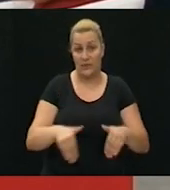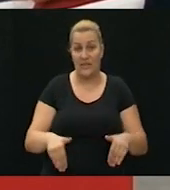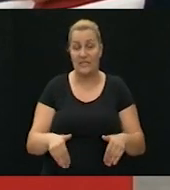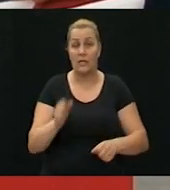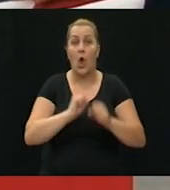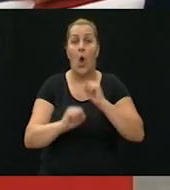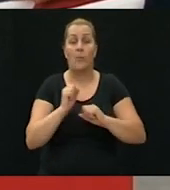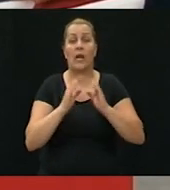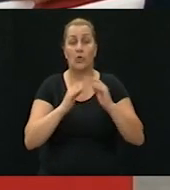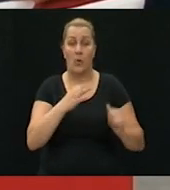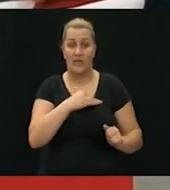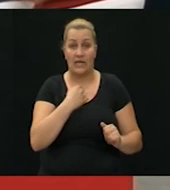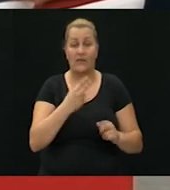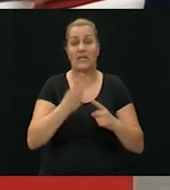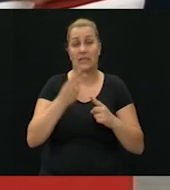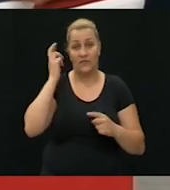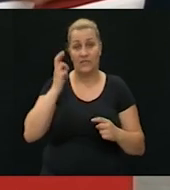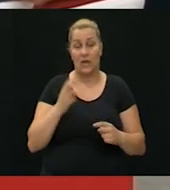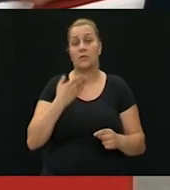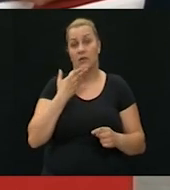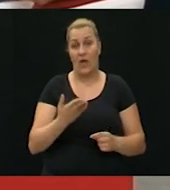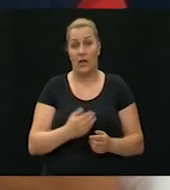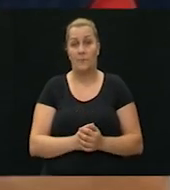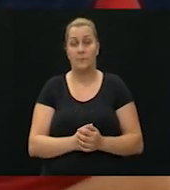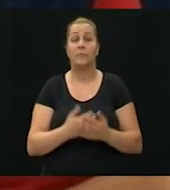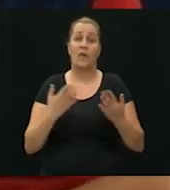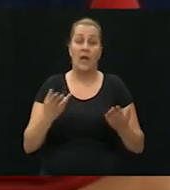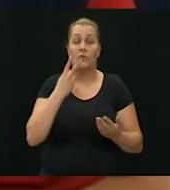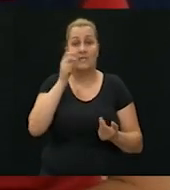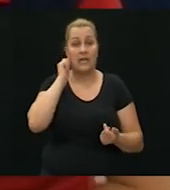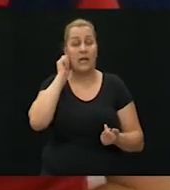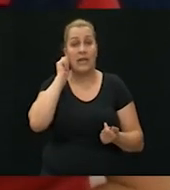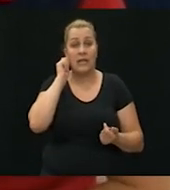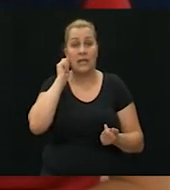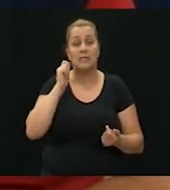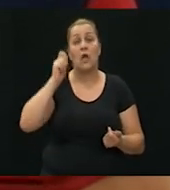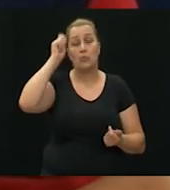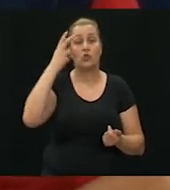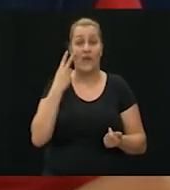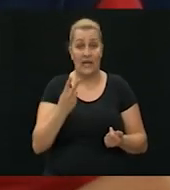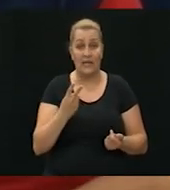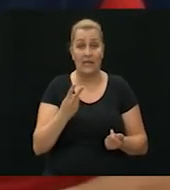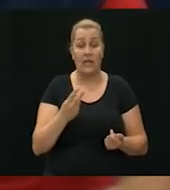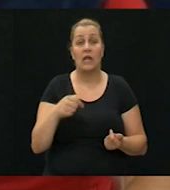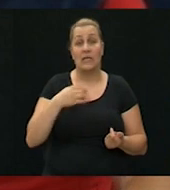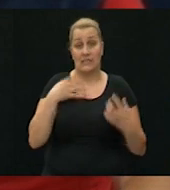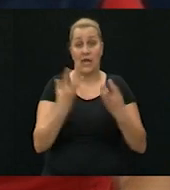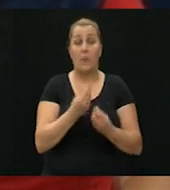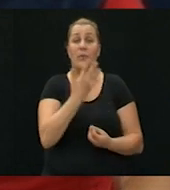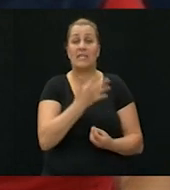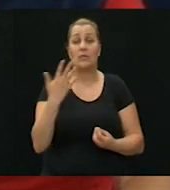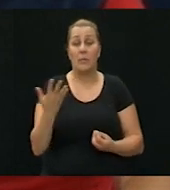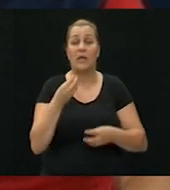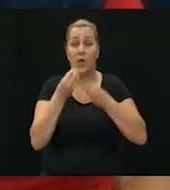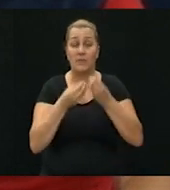crte obrane domovine Hrvatske televizije Jadar. Hvala vam. Hvala vam. Evo, cijene agatece, poštovani gledatelji, s nama u 55. emisiji